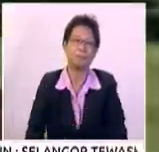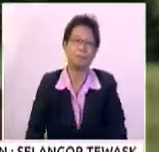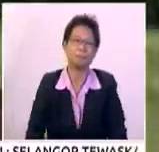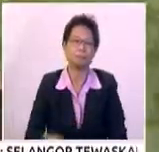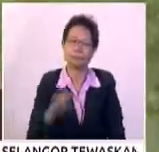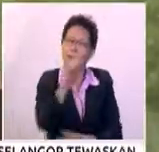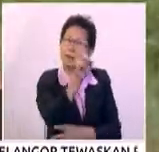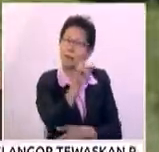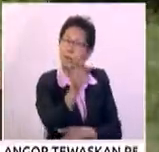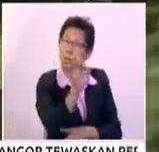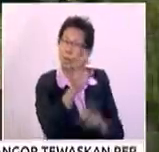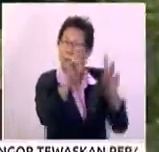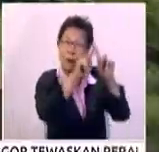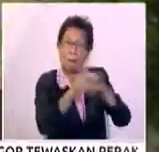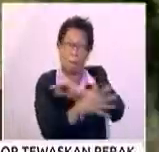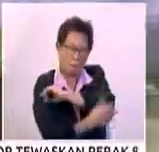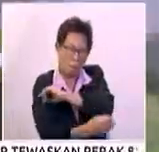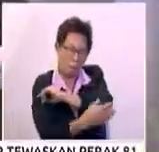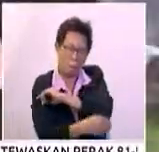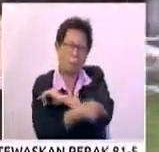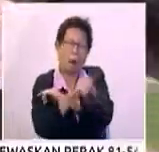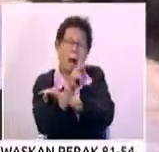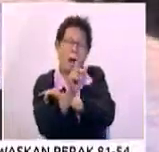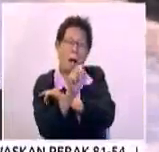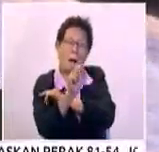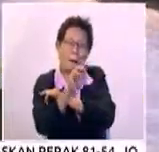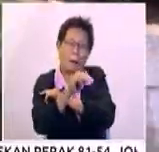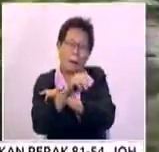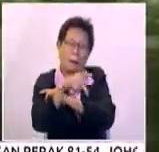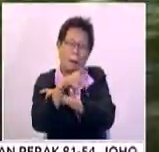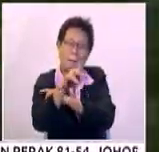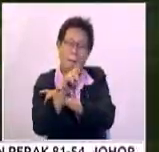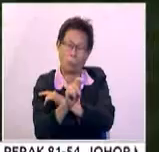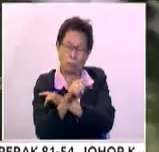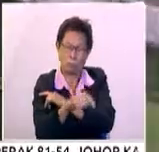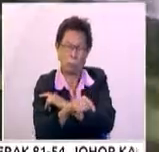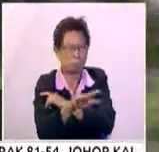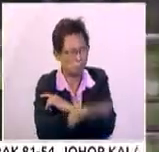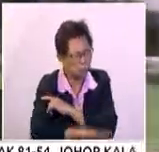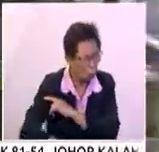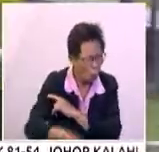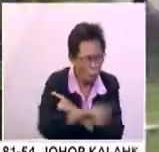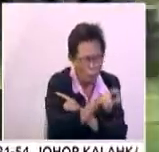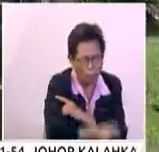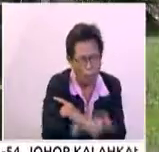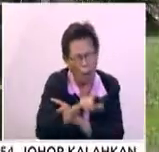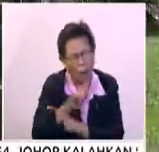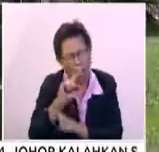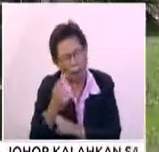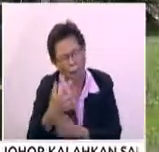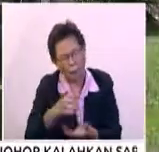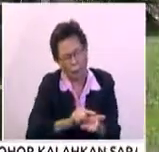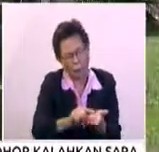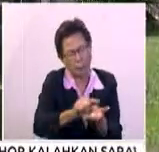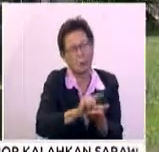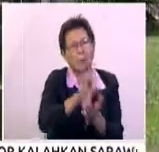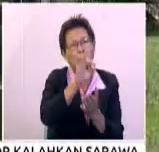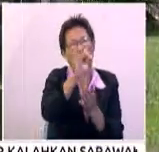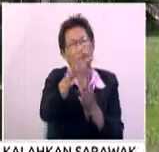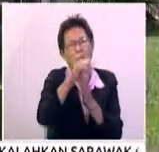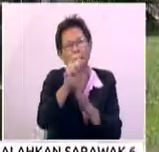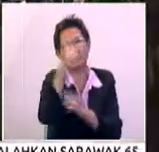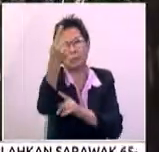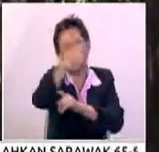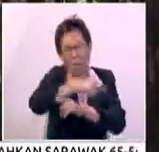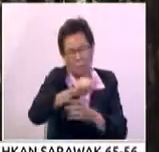Salah satu kampung yang daif di Kemput ini ialah kampung Trapian Smaj yang rata-rata penduduknya hanya berpendapatan RM8